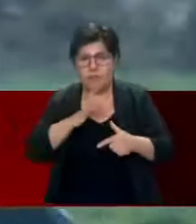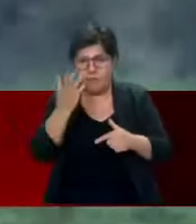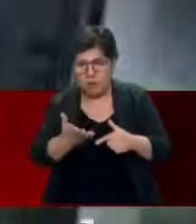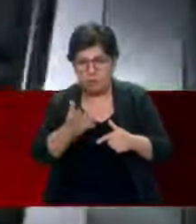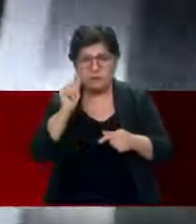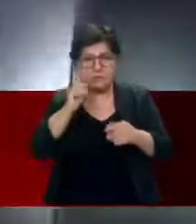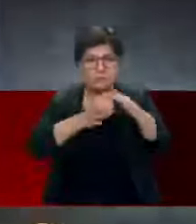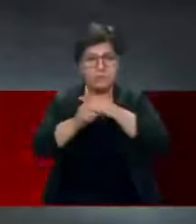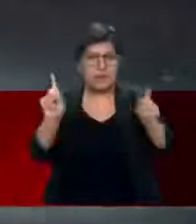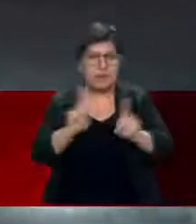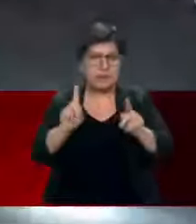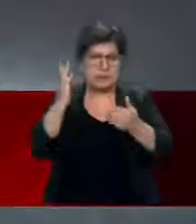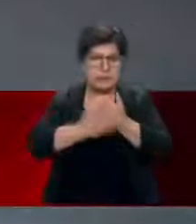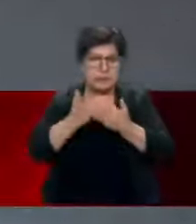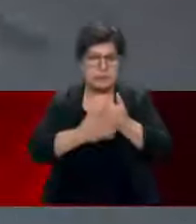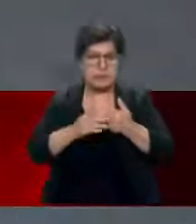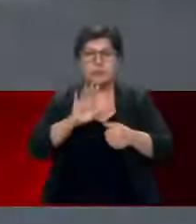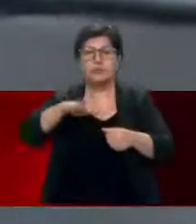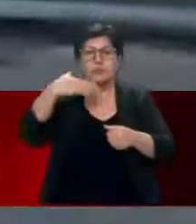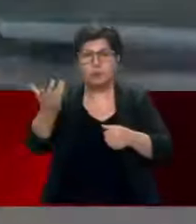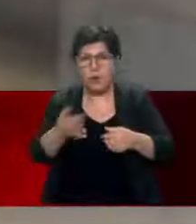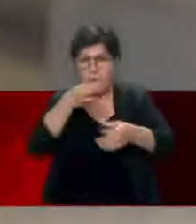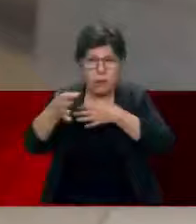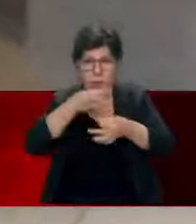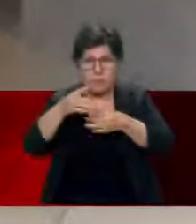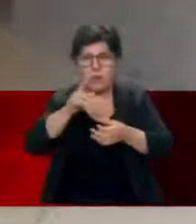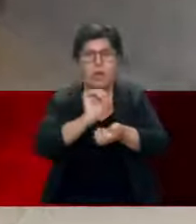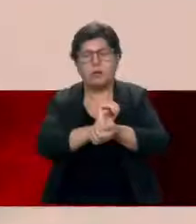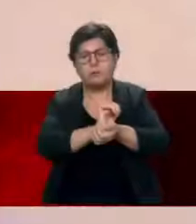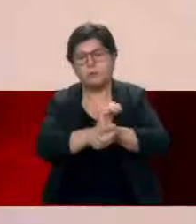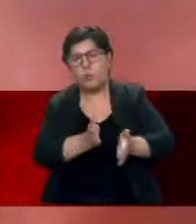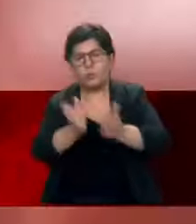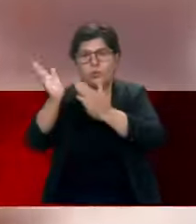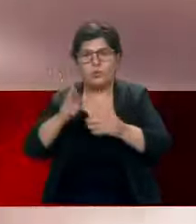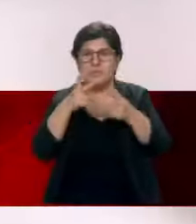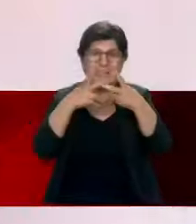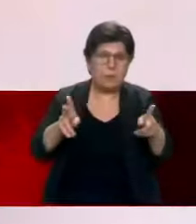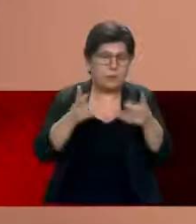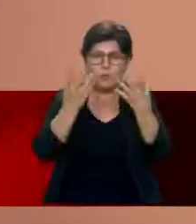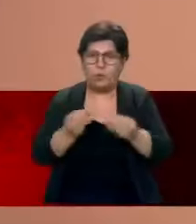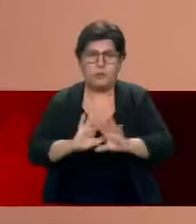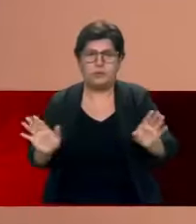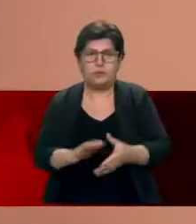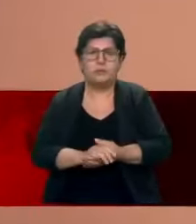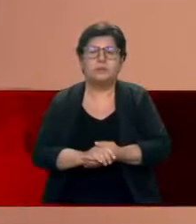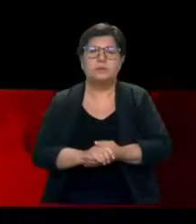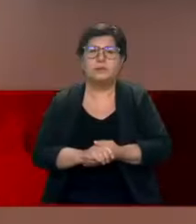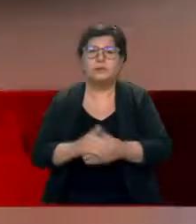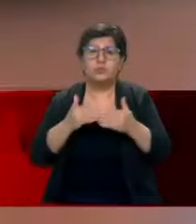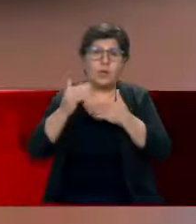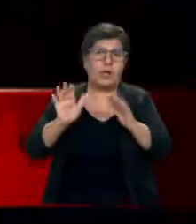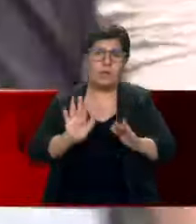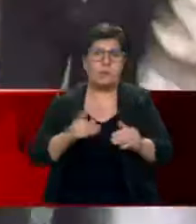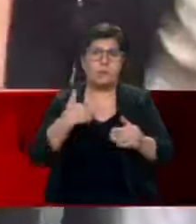giremiyor buraya. Haberin ardından Dilan Polat cezaevine gönderildi. Tahliye yolu açılmadı. Uzak kalmak bana